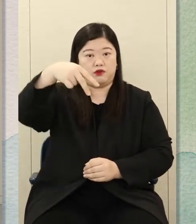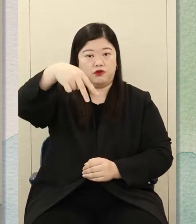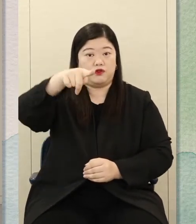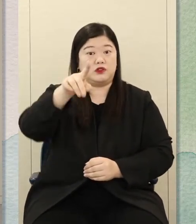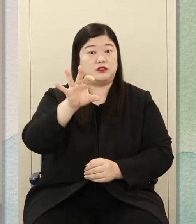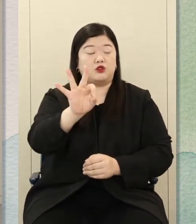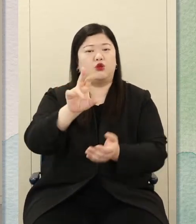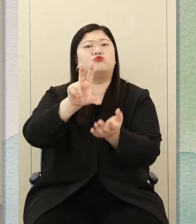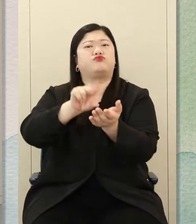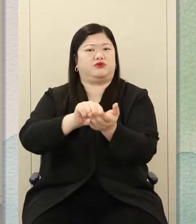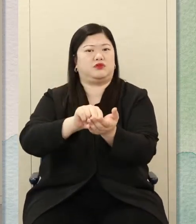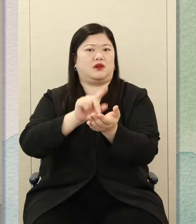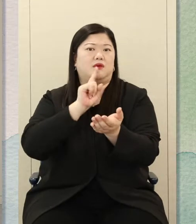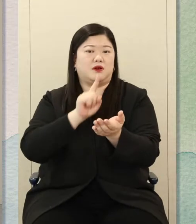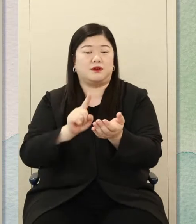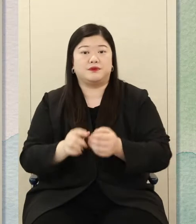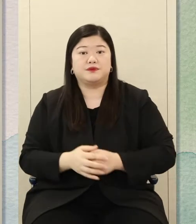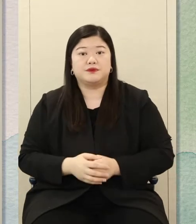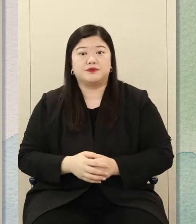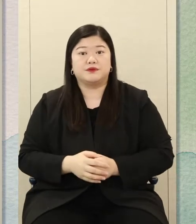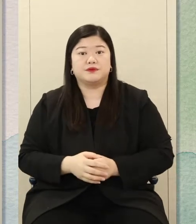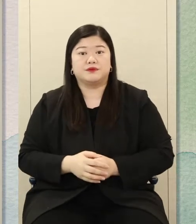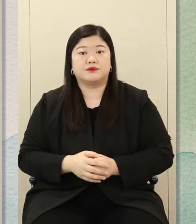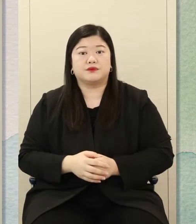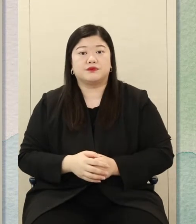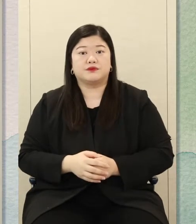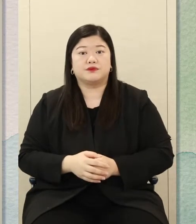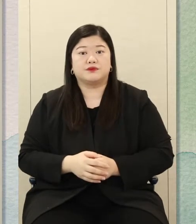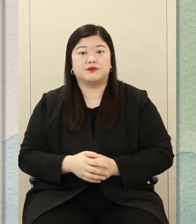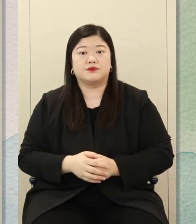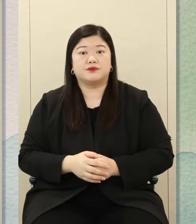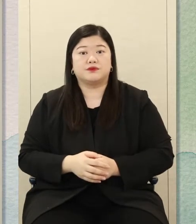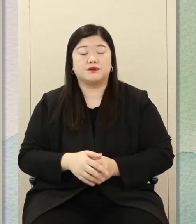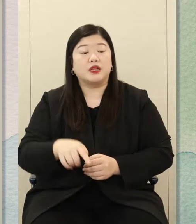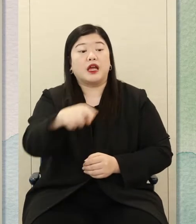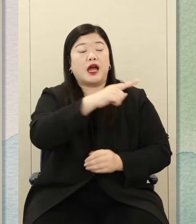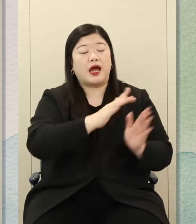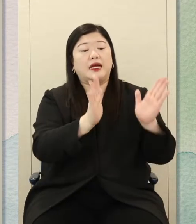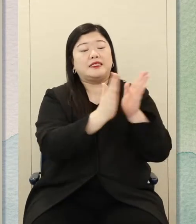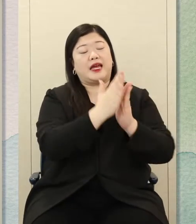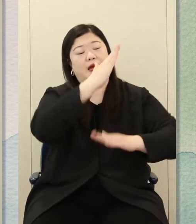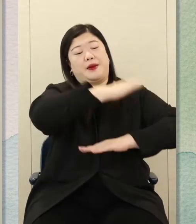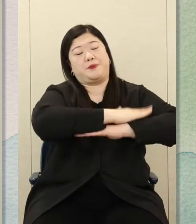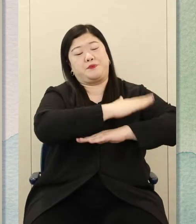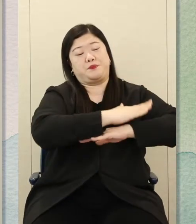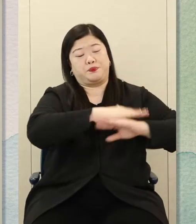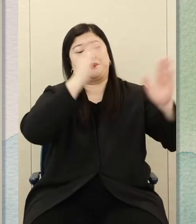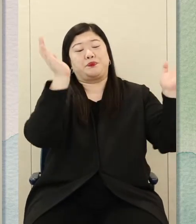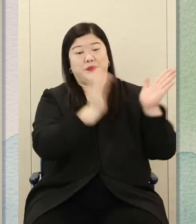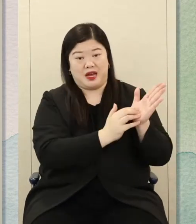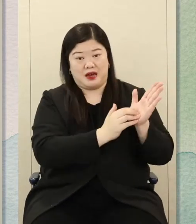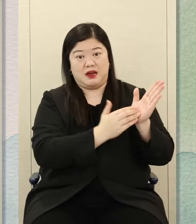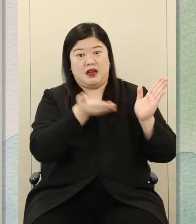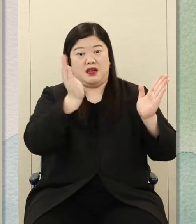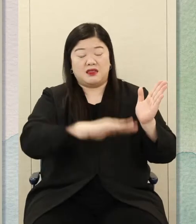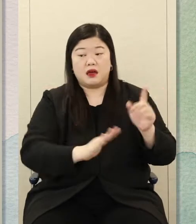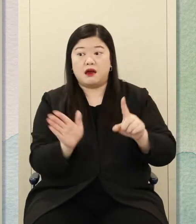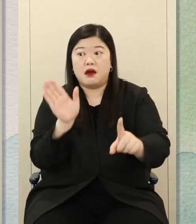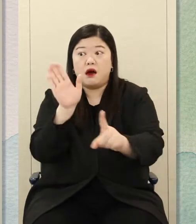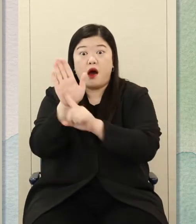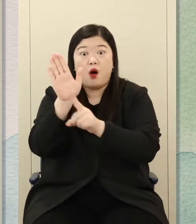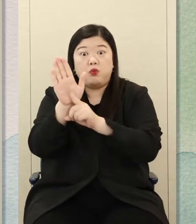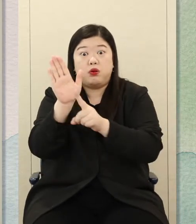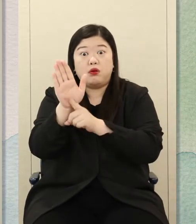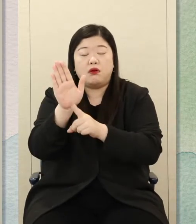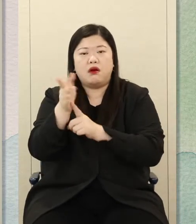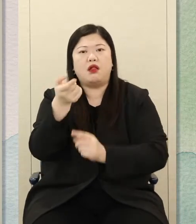하나입니다. 한마디로 말하면 발견성 문제가 뭐냐? 책이 나왔다는 사실을 독자한테 알릴 수 없다. 예, 이게 제일 큰